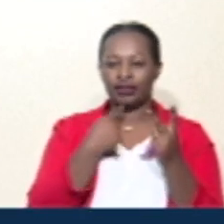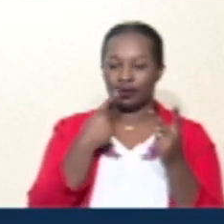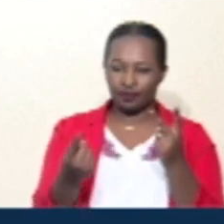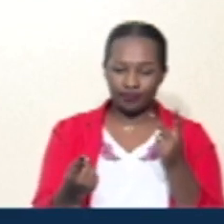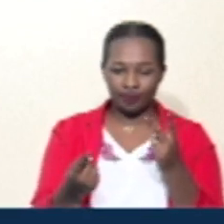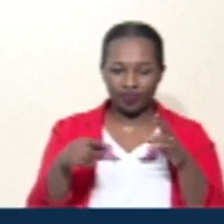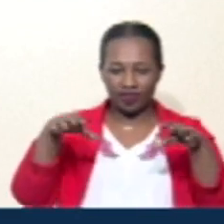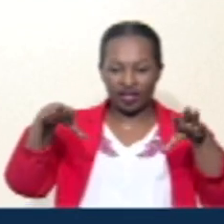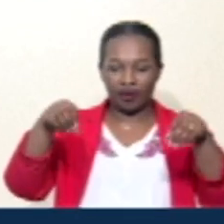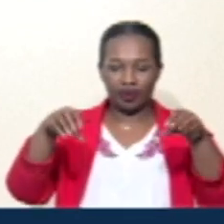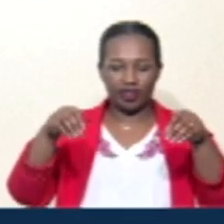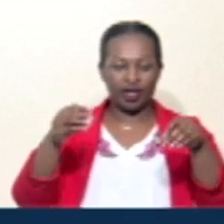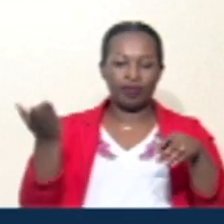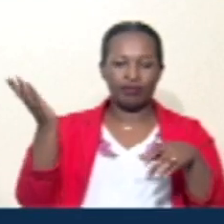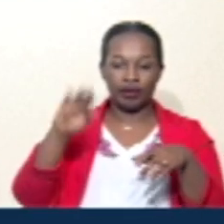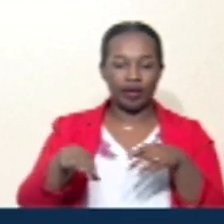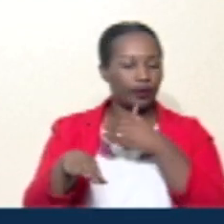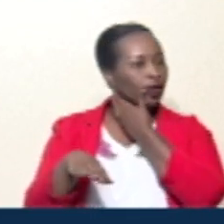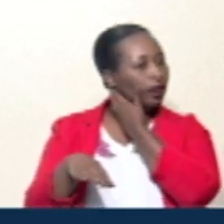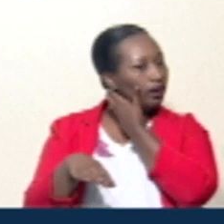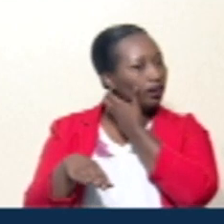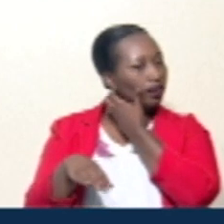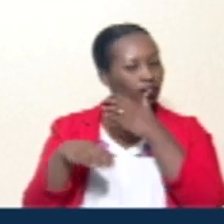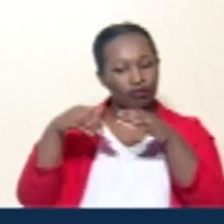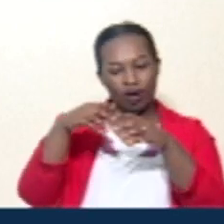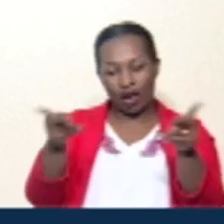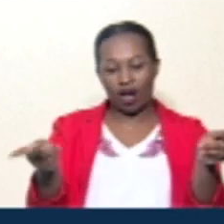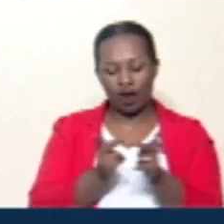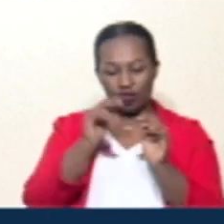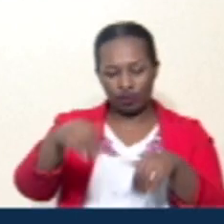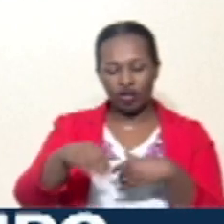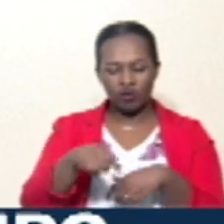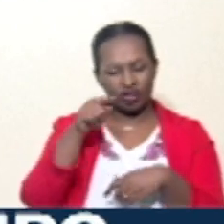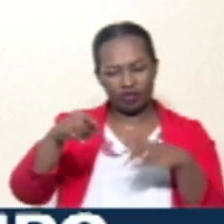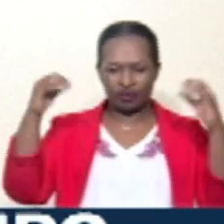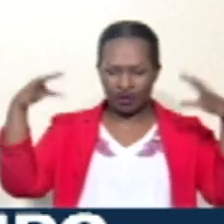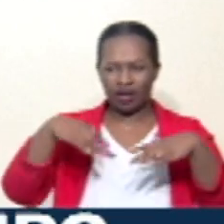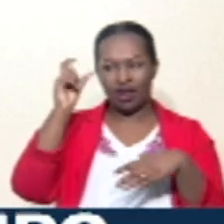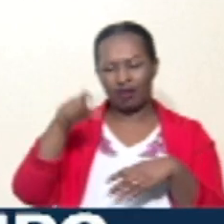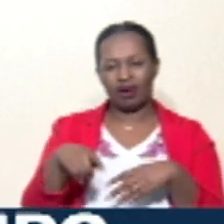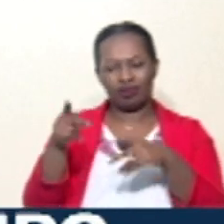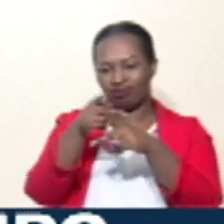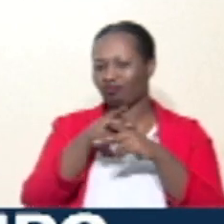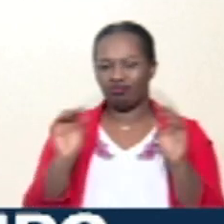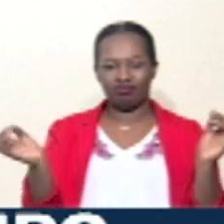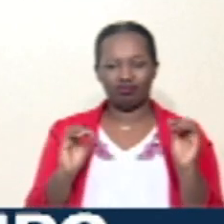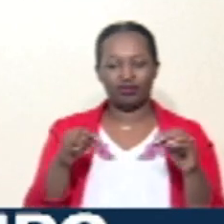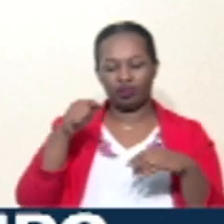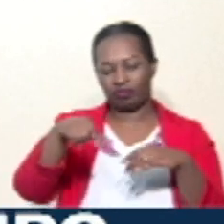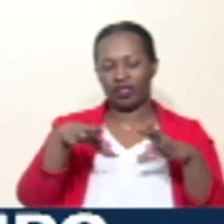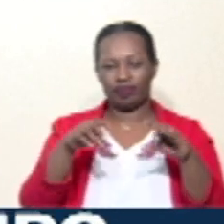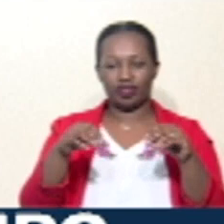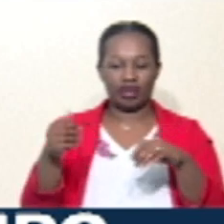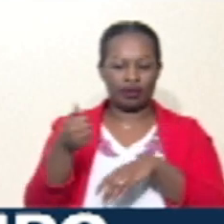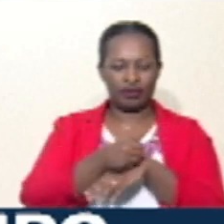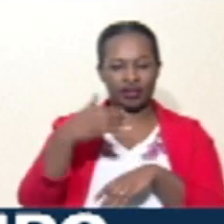ni ibitaka bijya bigaruka bikaba byagaruka muri ya myobo bacukuye, icyo kiba kigaragara ko abantu barangaye batabyitayeho ngo bya bitaka babishyire